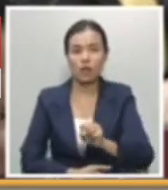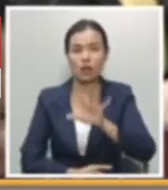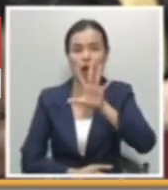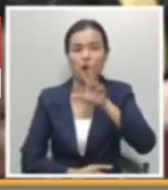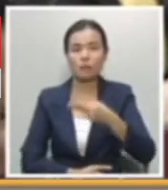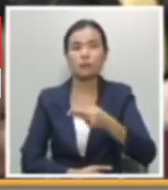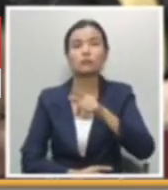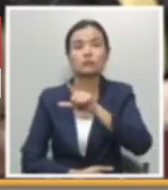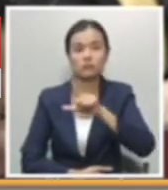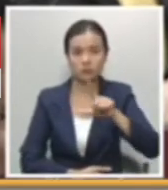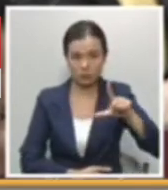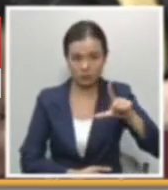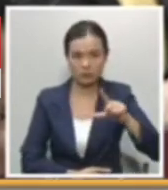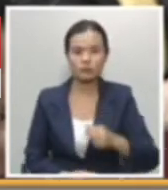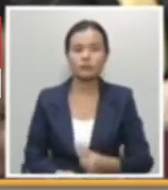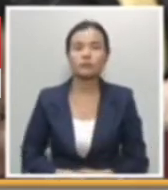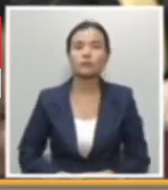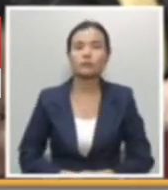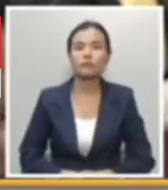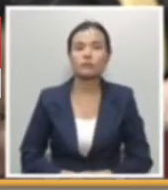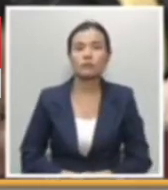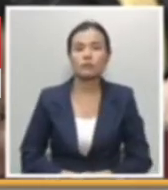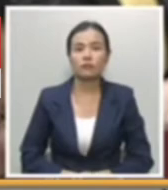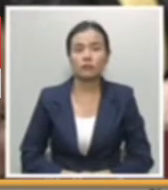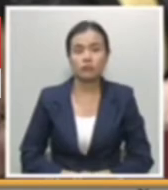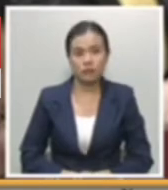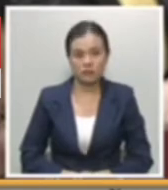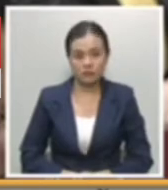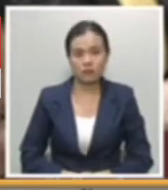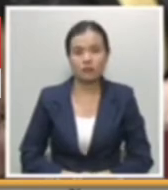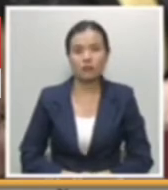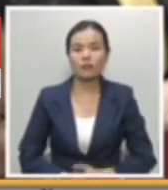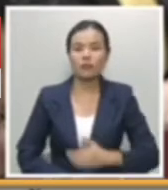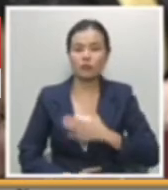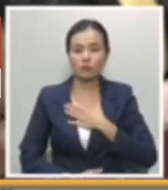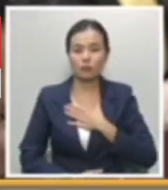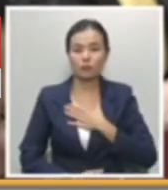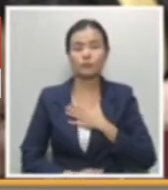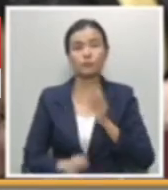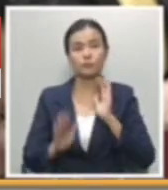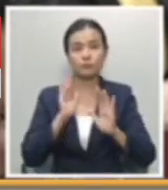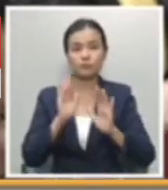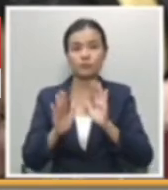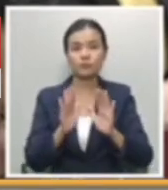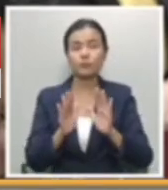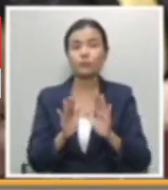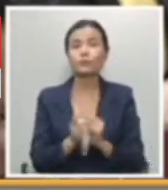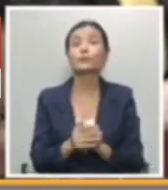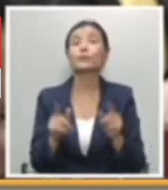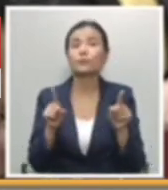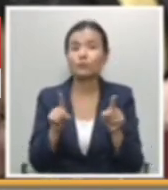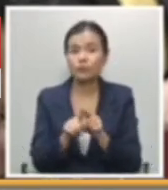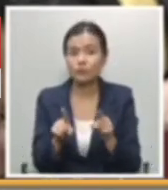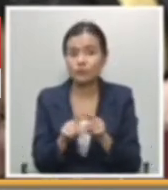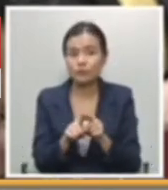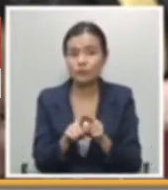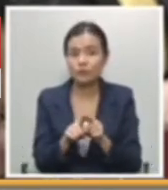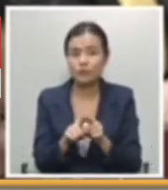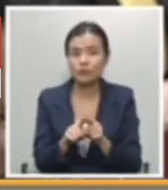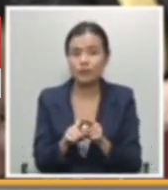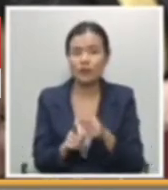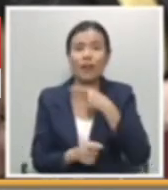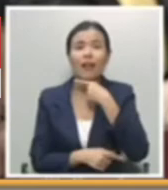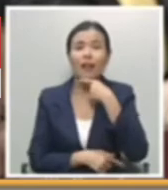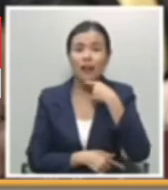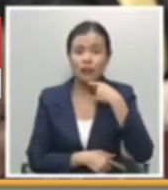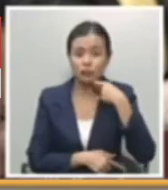550,000 ล้านบาทซึ่งกับผมจะเปรียบเทียบซึ่งก็เท่ากับการขาดดุลงบประม